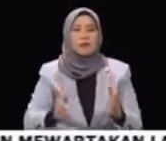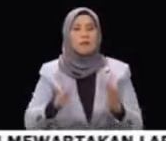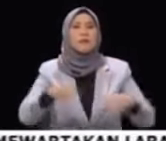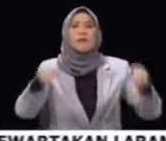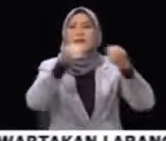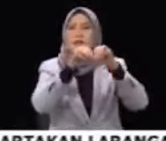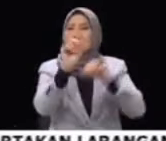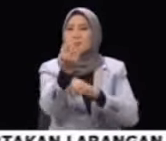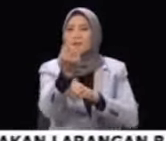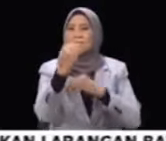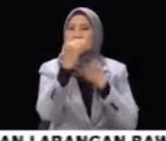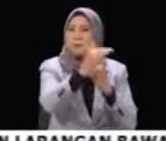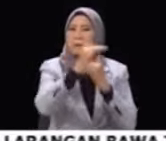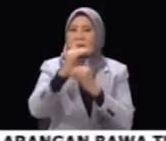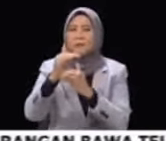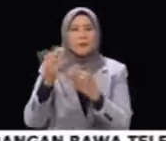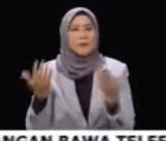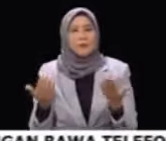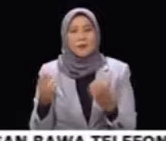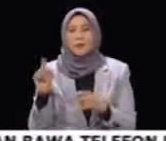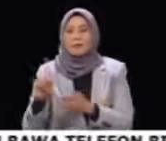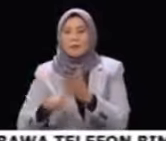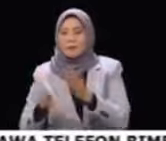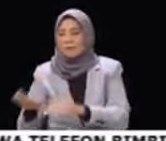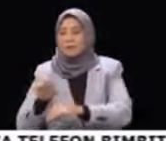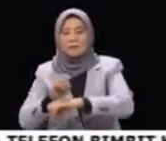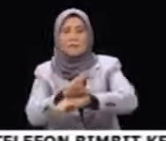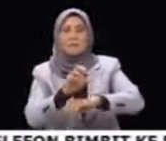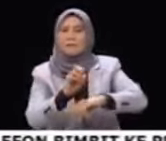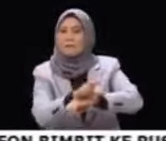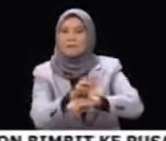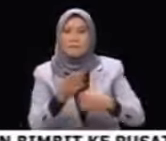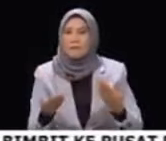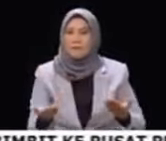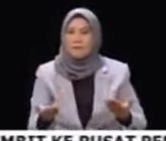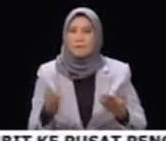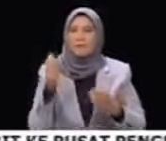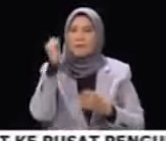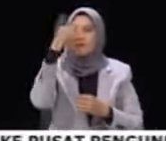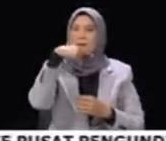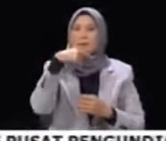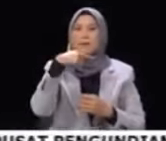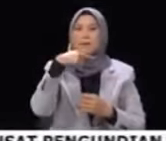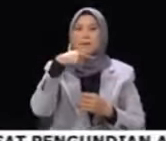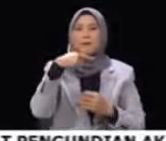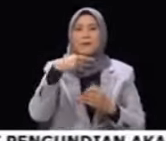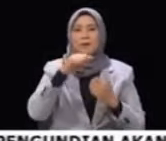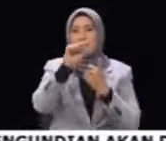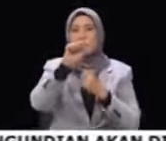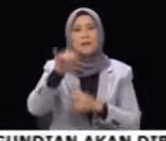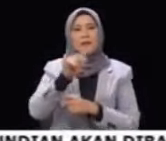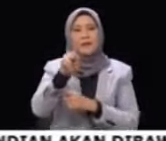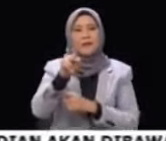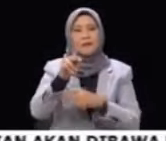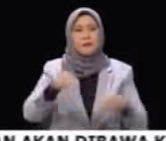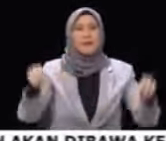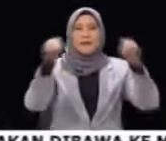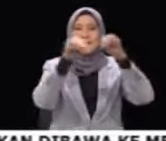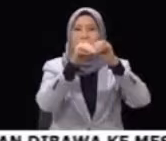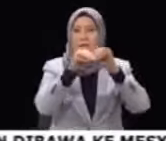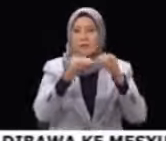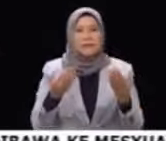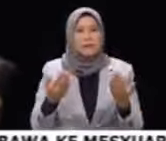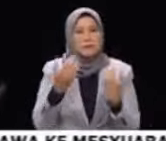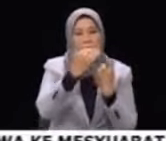Apa nasihat sebagai Menteri Hal Ehwal Agama dalam konteks beberapa sikap dan tindakan ahli kariah ini menentukan